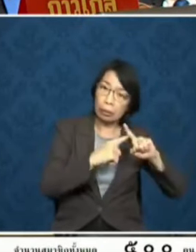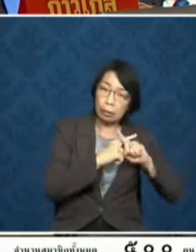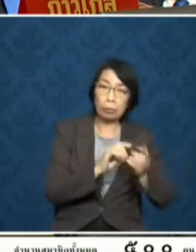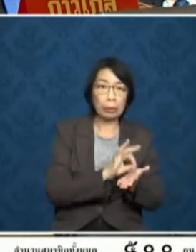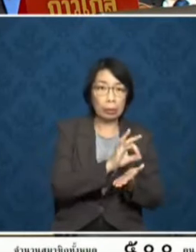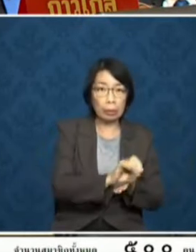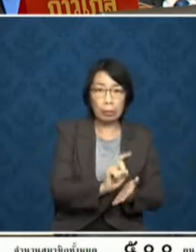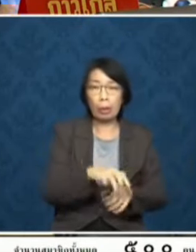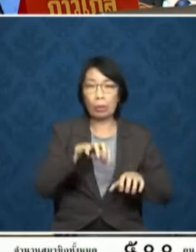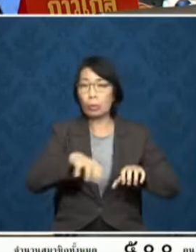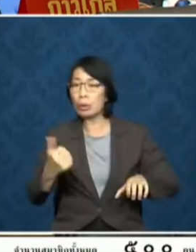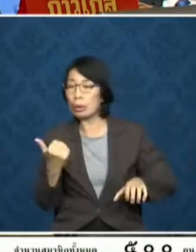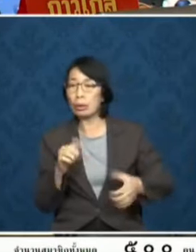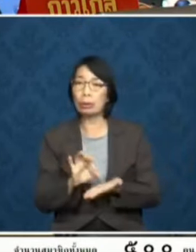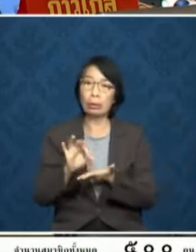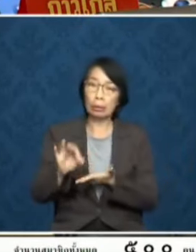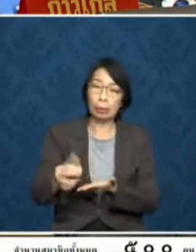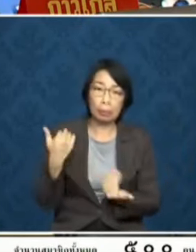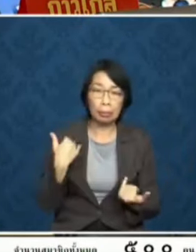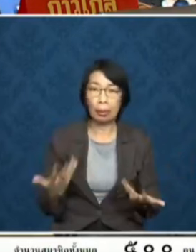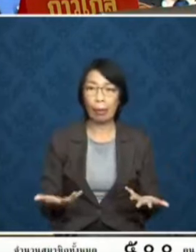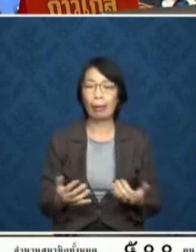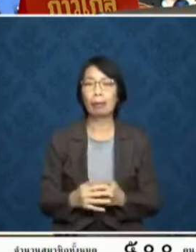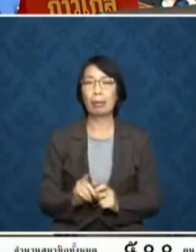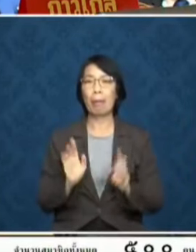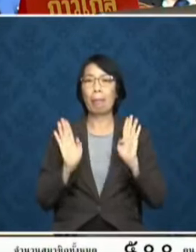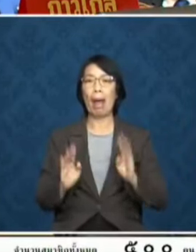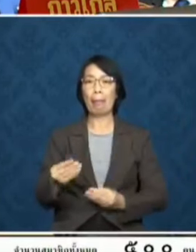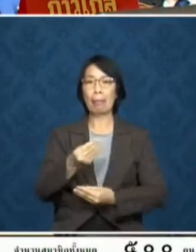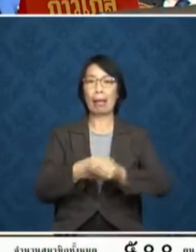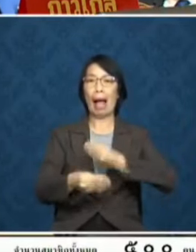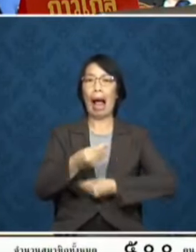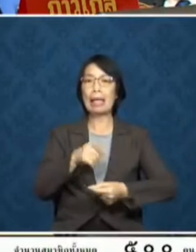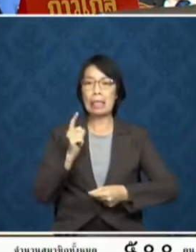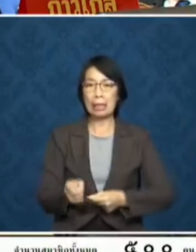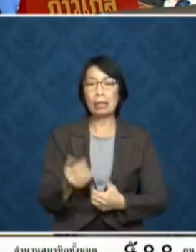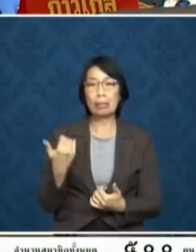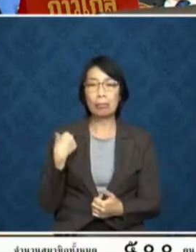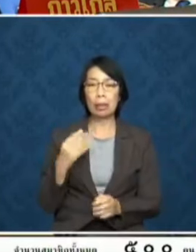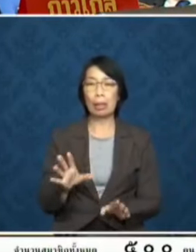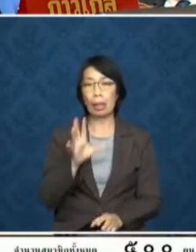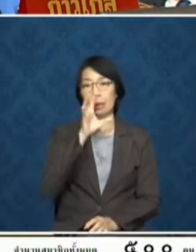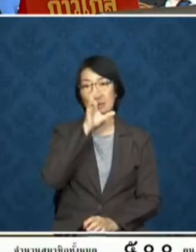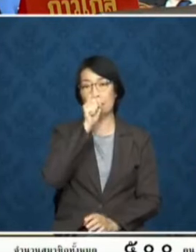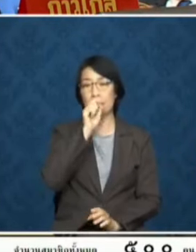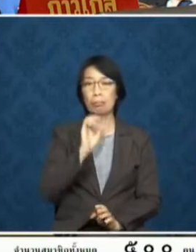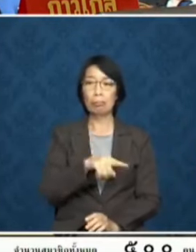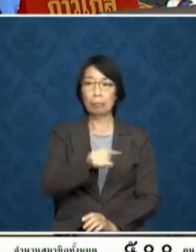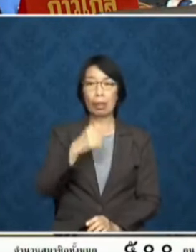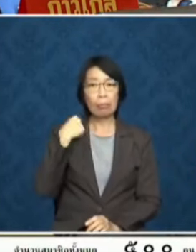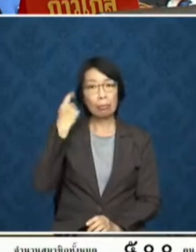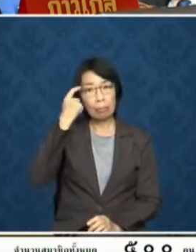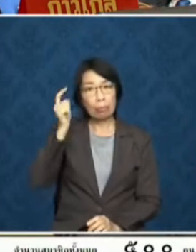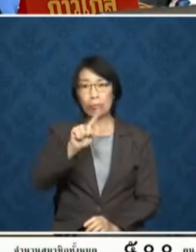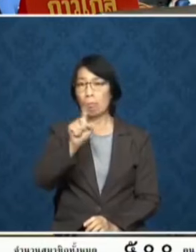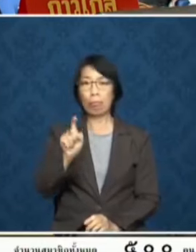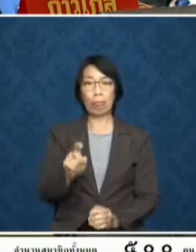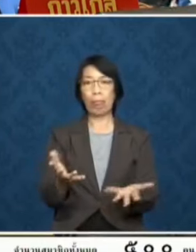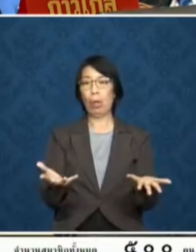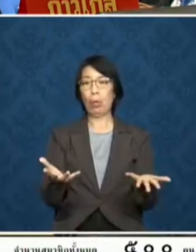อื่นๆหรือเปล่าในรูปแบบการค้าแบบนี้ก็ไม่เคยมีการเปิดเผยนะคะแล้วก็ไม่ทราบด้วยกรรมาธิการงบประมาณหล